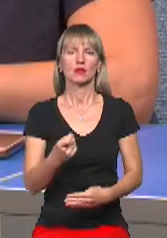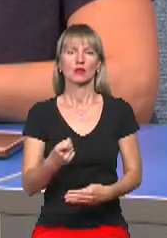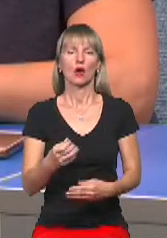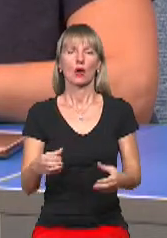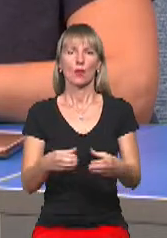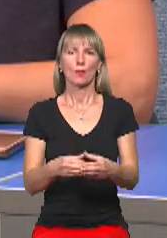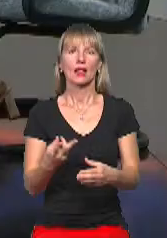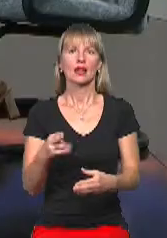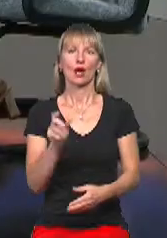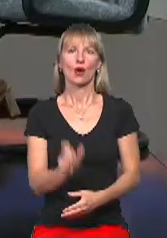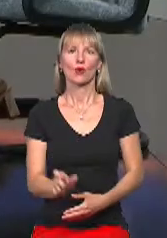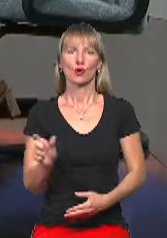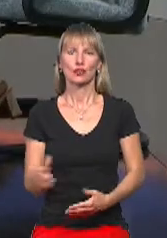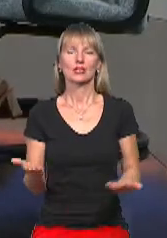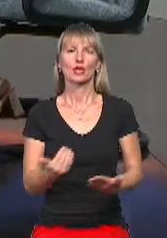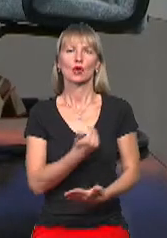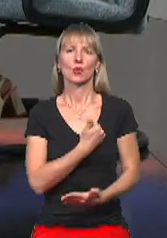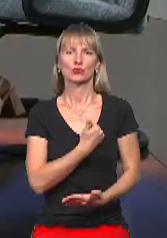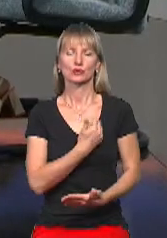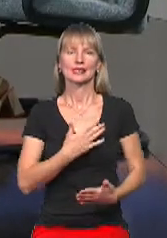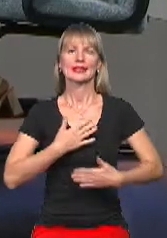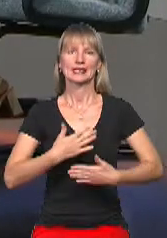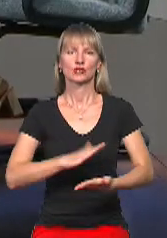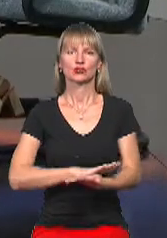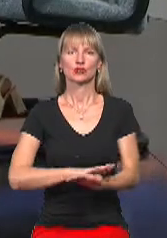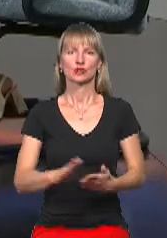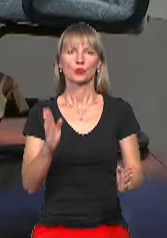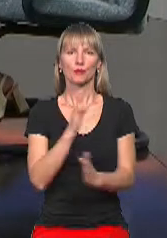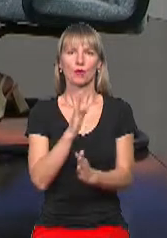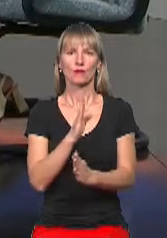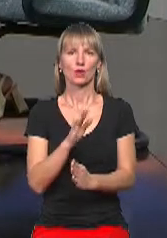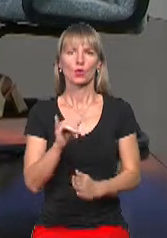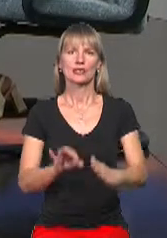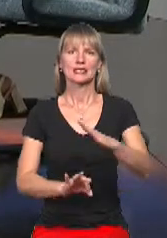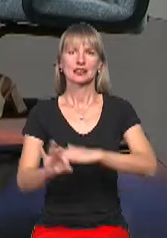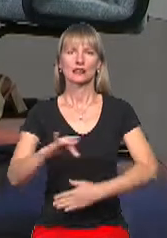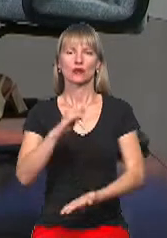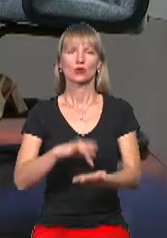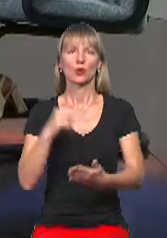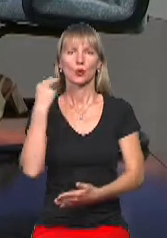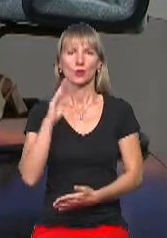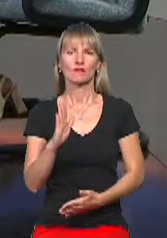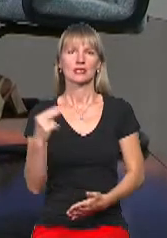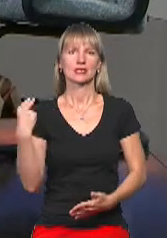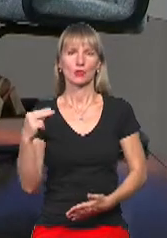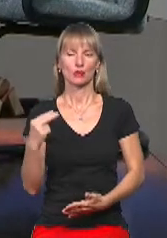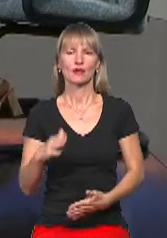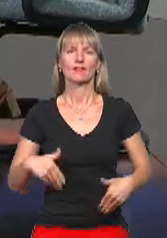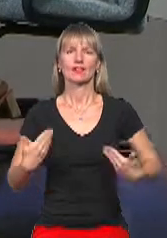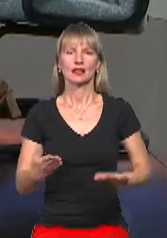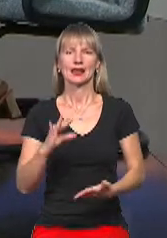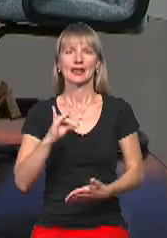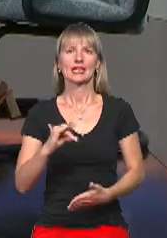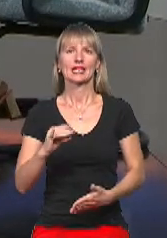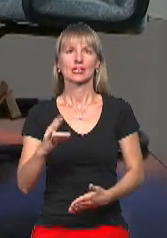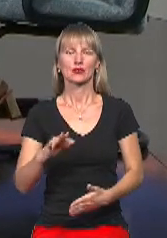кампанією для городян, які хочуть дихати чистим повітрям у східних містах України, зокрема в Запоріжжі. Вітаю, Ірино.